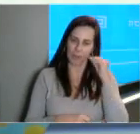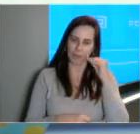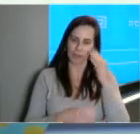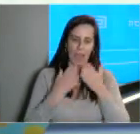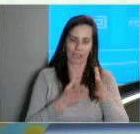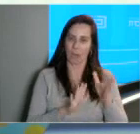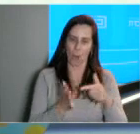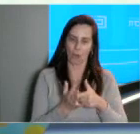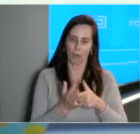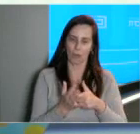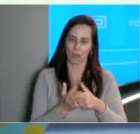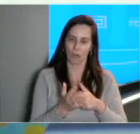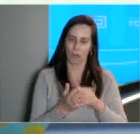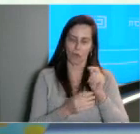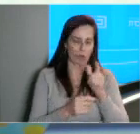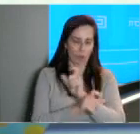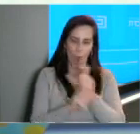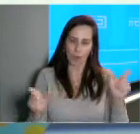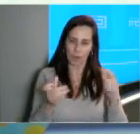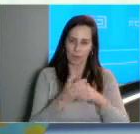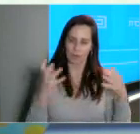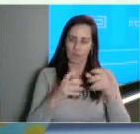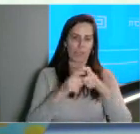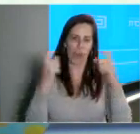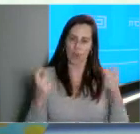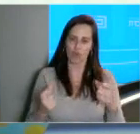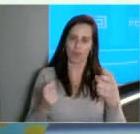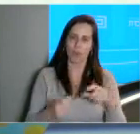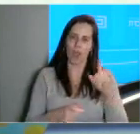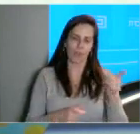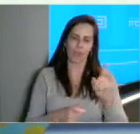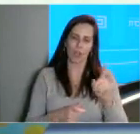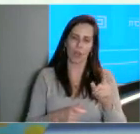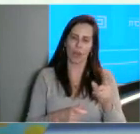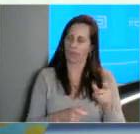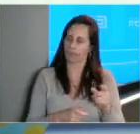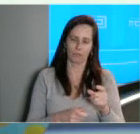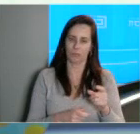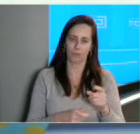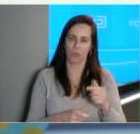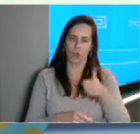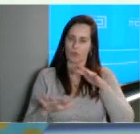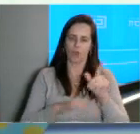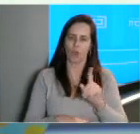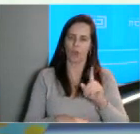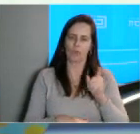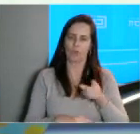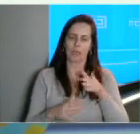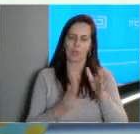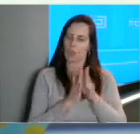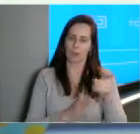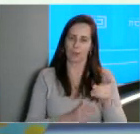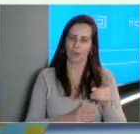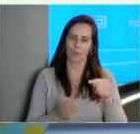פרץ עזר לה מאוד, הוא חיסה לה את החובות שהיו לה בעקבות מפלגת גשר, אבל היא לא פוטנציאל של הערכתי, ראש הממשלה נתניהו צריך לפנות